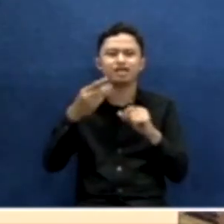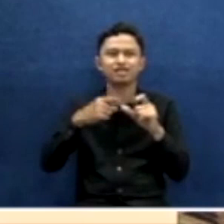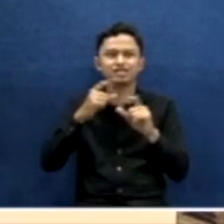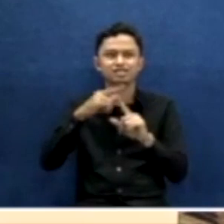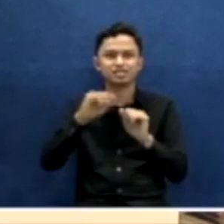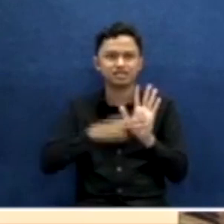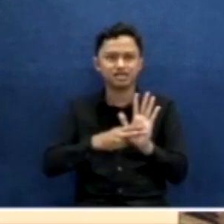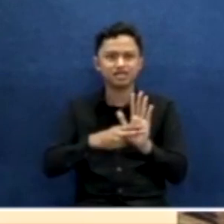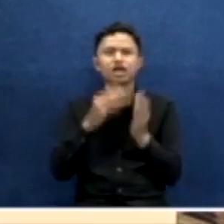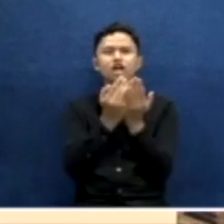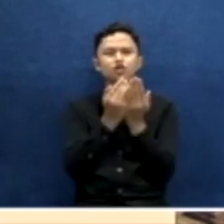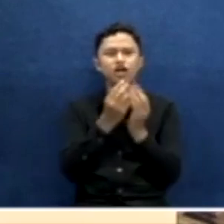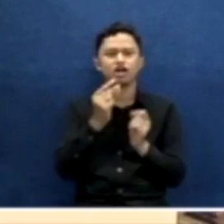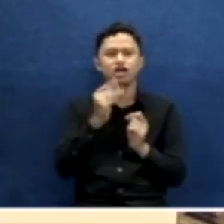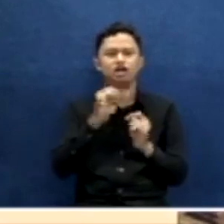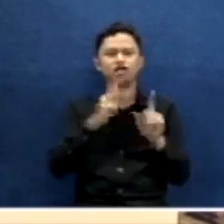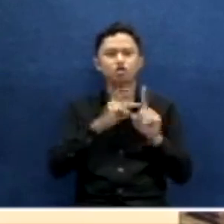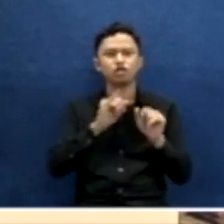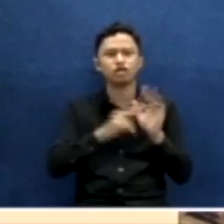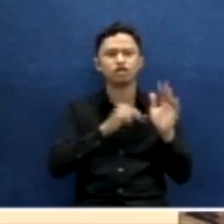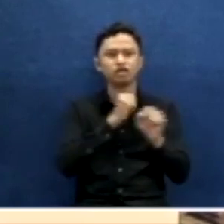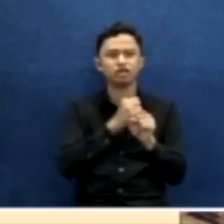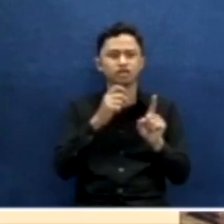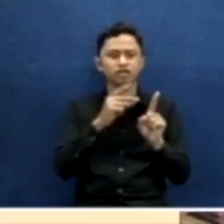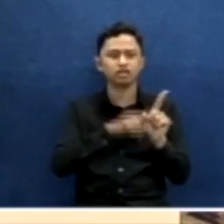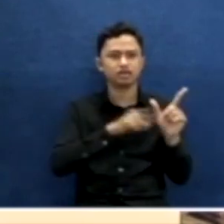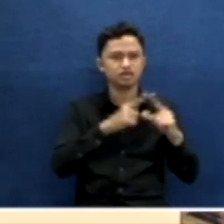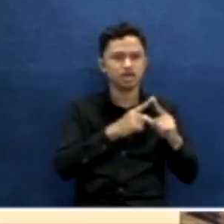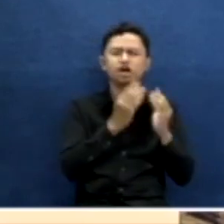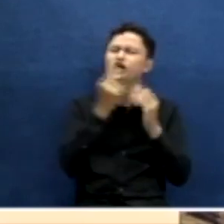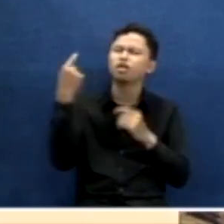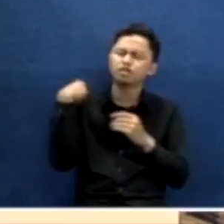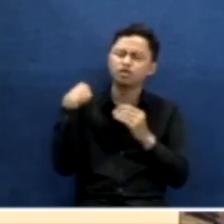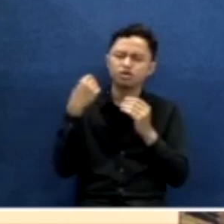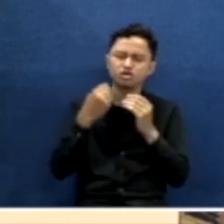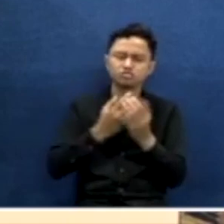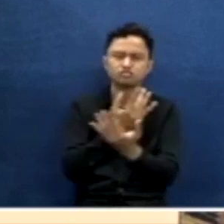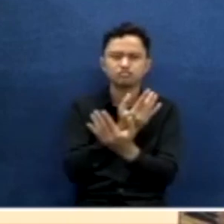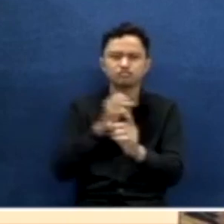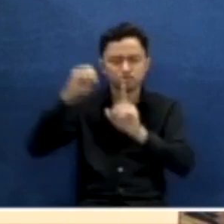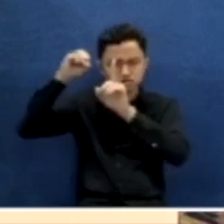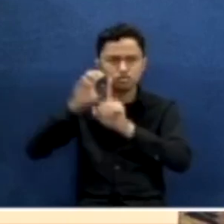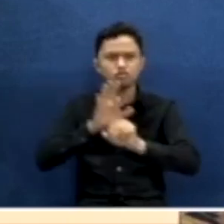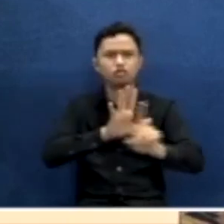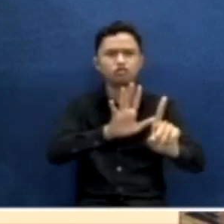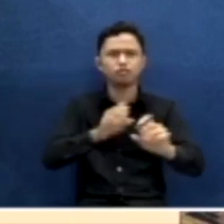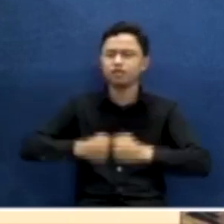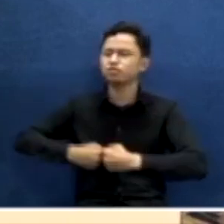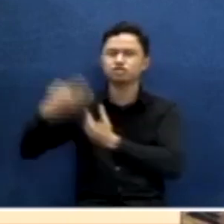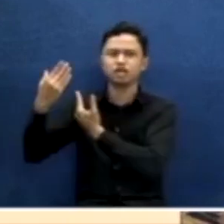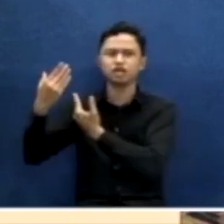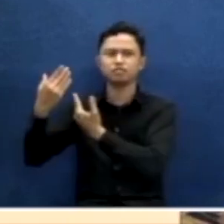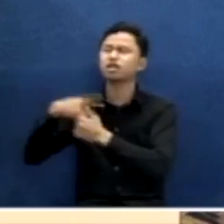saudara-saudarakitadiRohingya,berdoauntuk kemenanganbagiumatIslam.Tetapimengapa